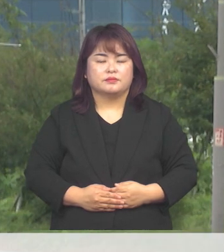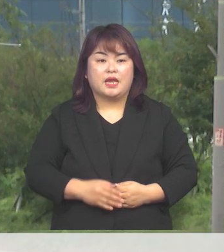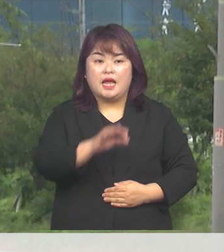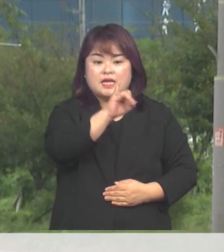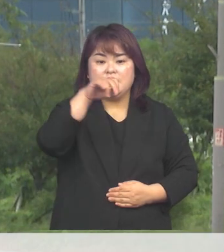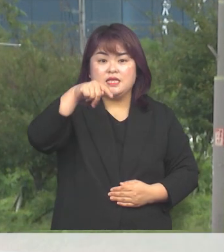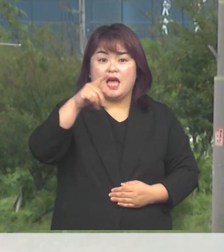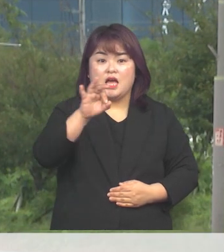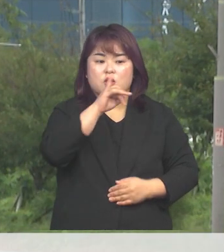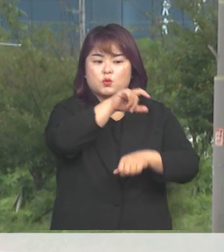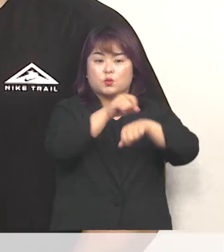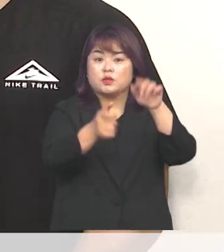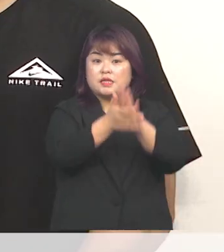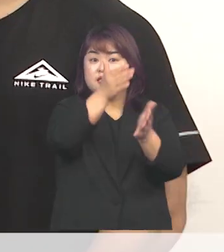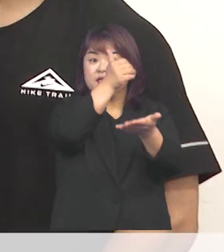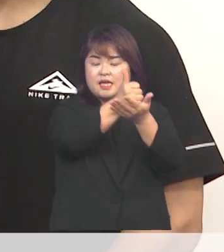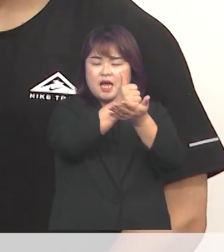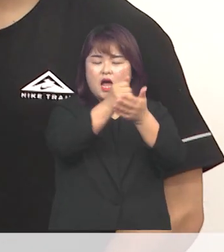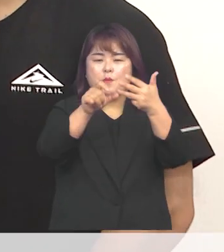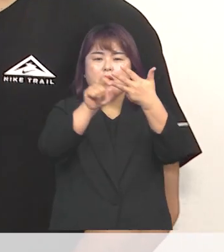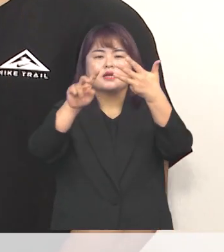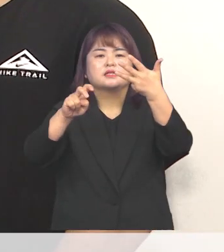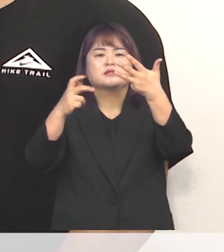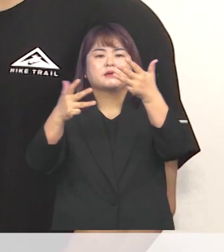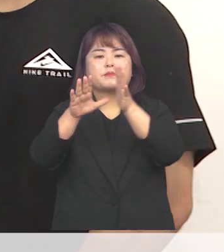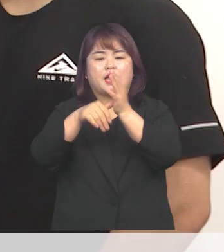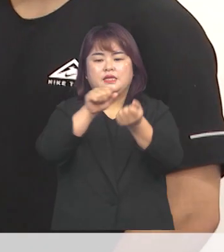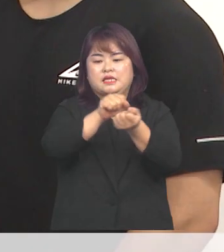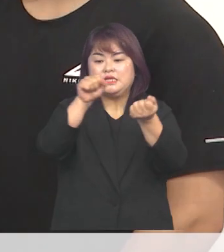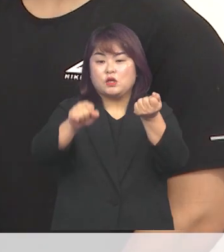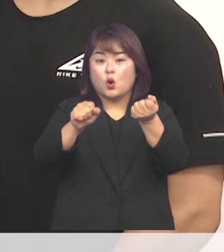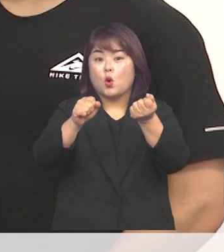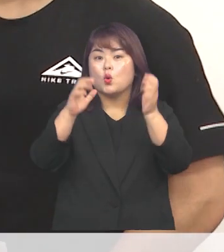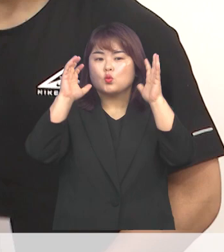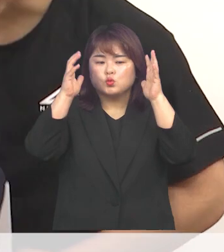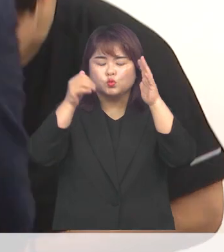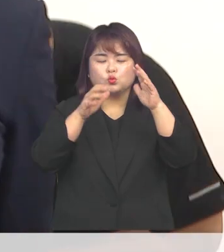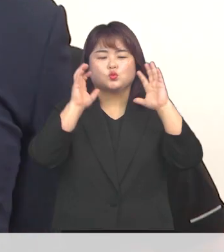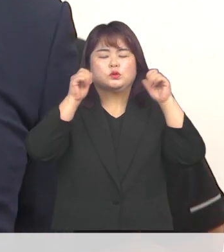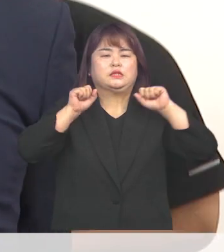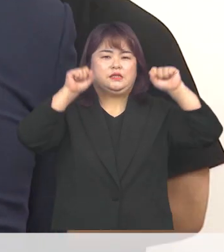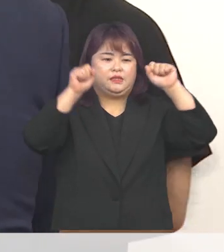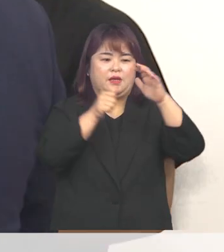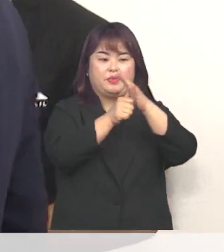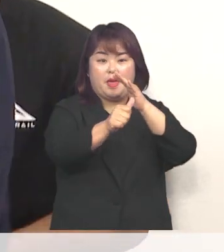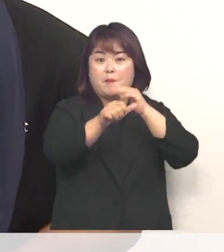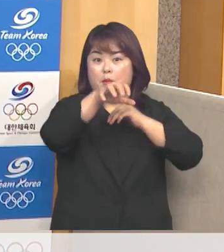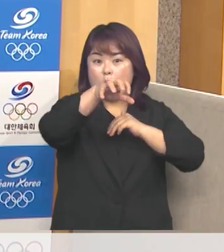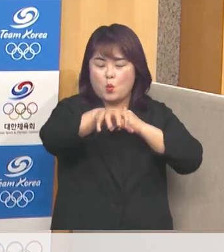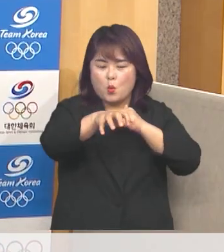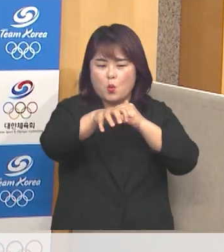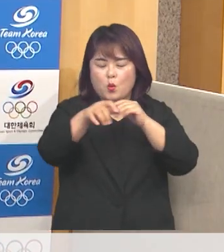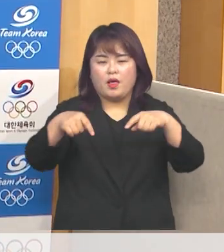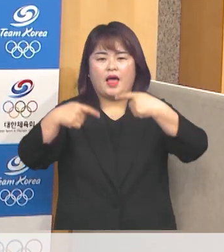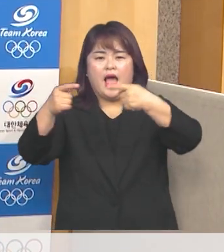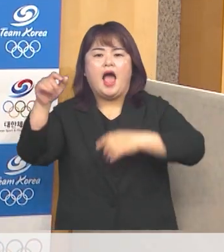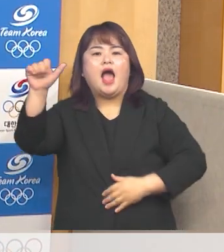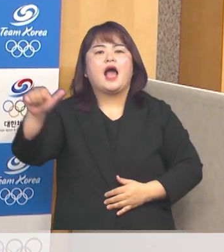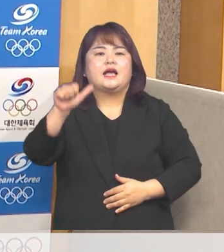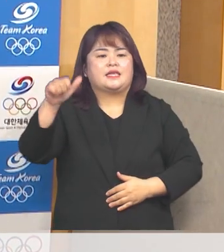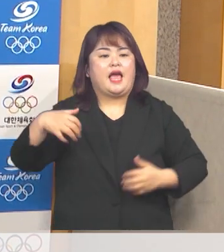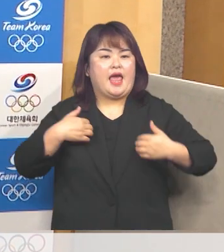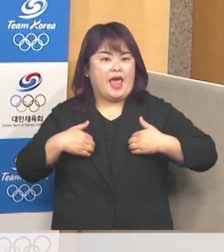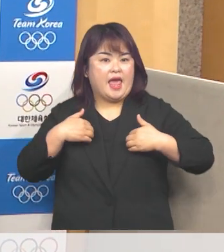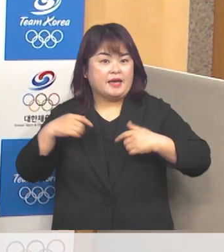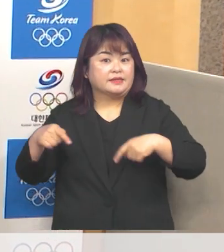이상일 용인특례시장이 지난 28일 진천 국가대표 선수촌을 방문해 항저우 아시안게임에 출전할 예정인